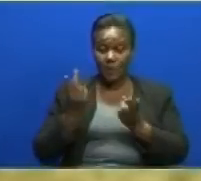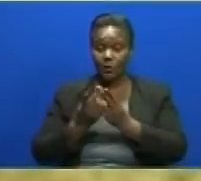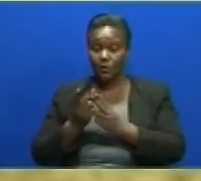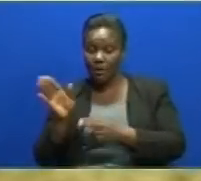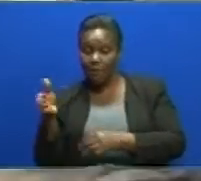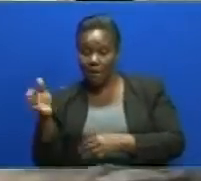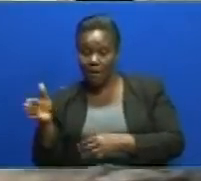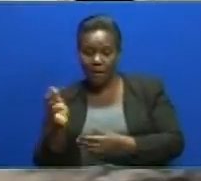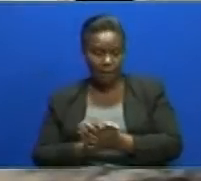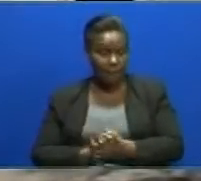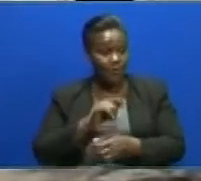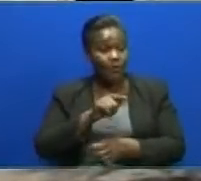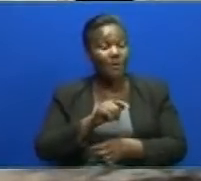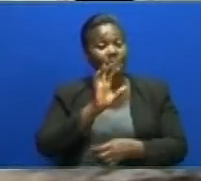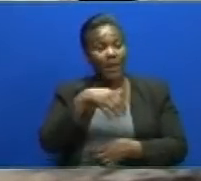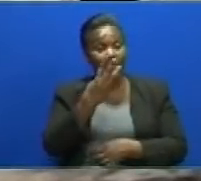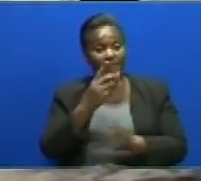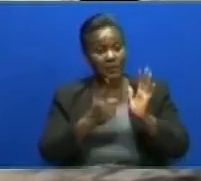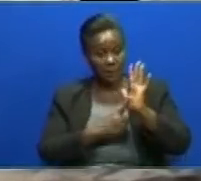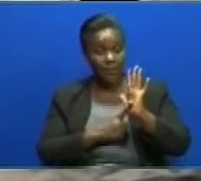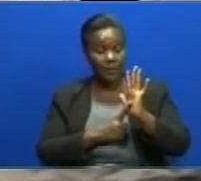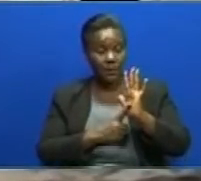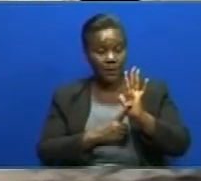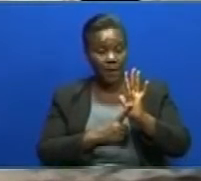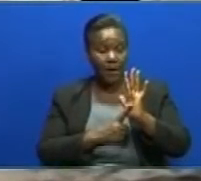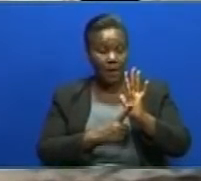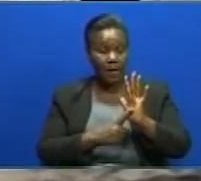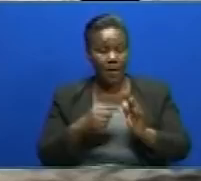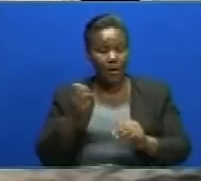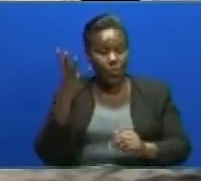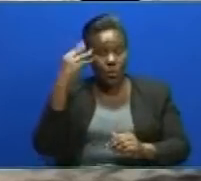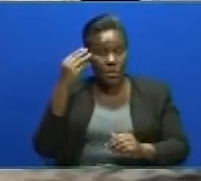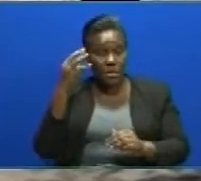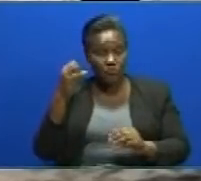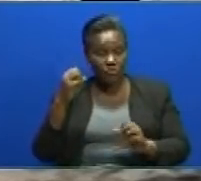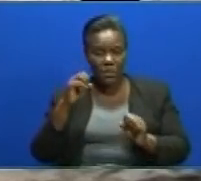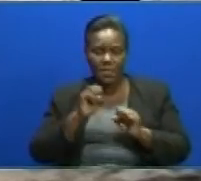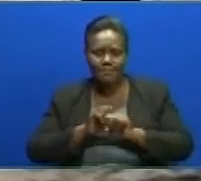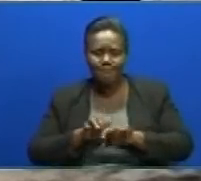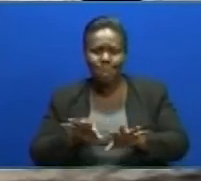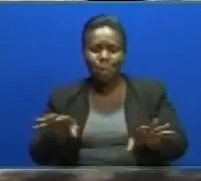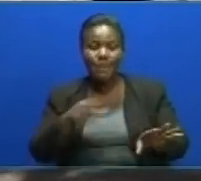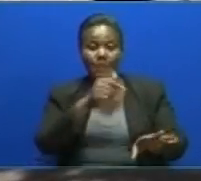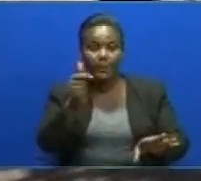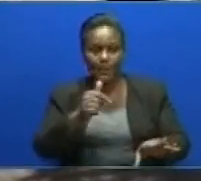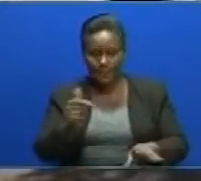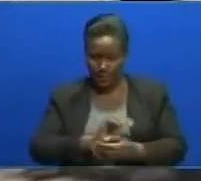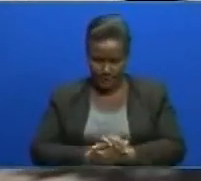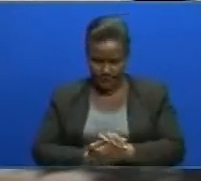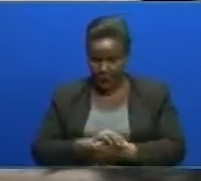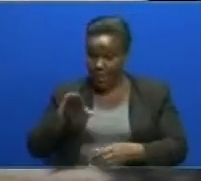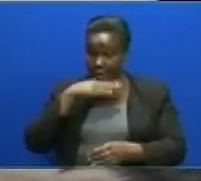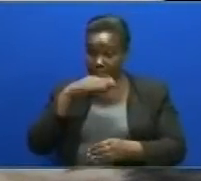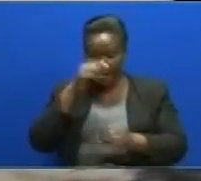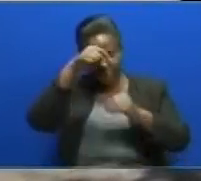Ukiwa ni mwaka wa 36 tangu uingie hapa nchini, hadubini habari kwa kina. Hii leo iko